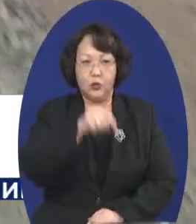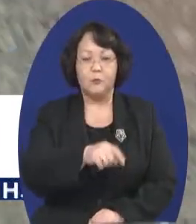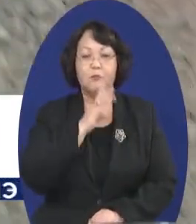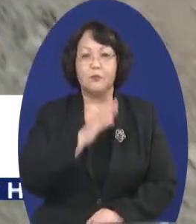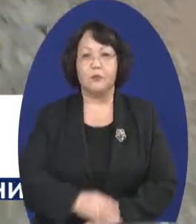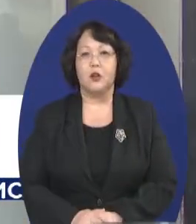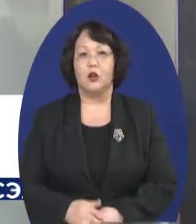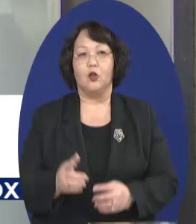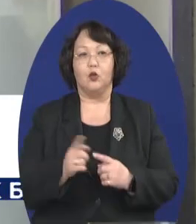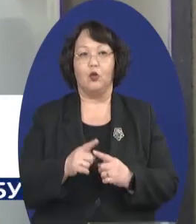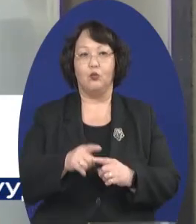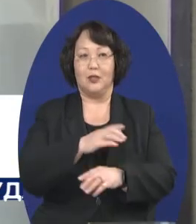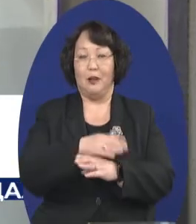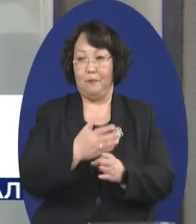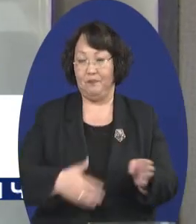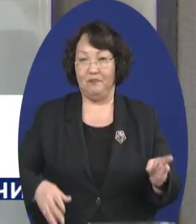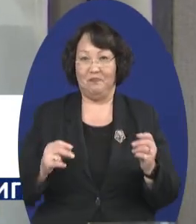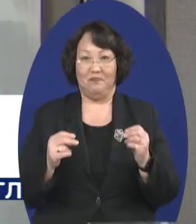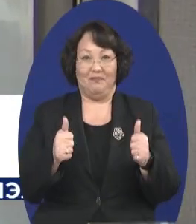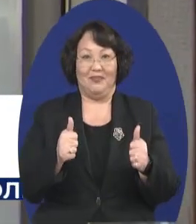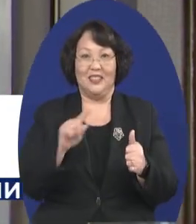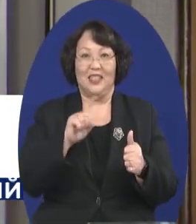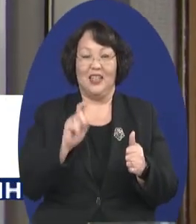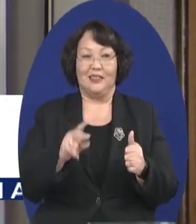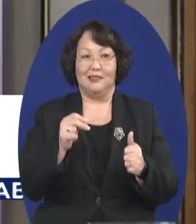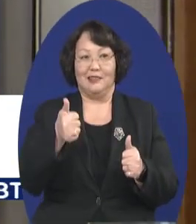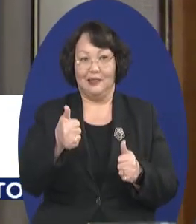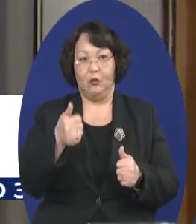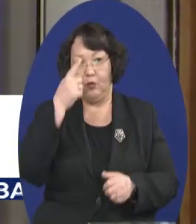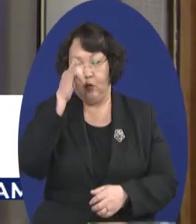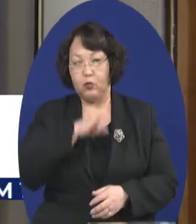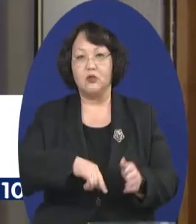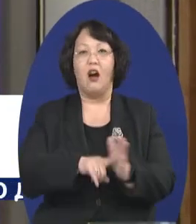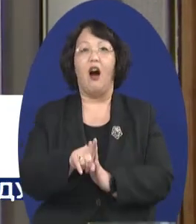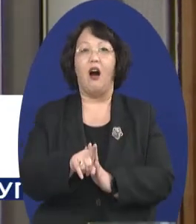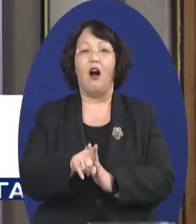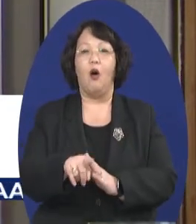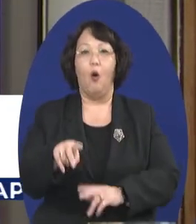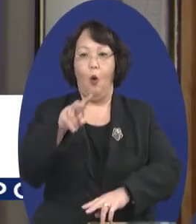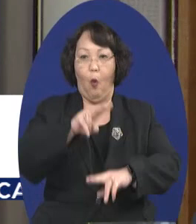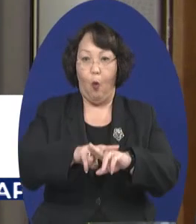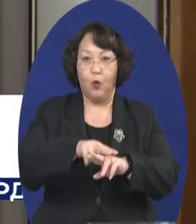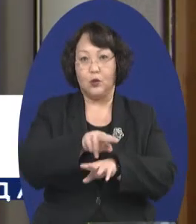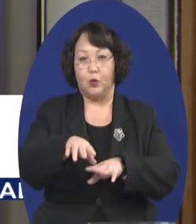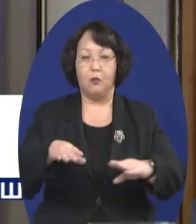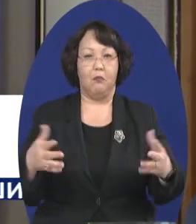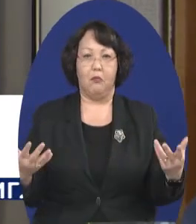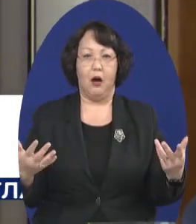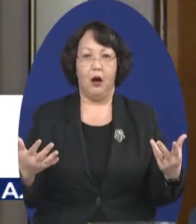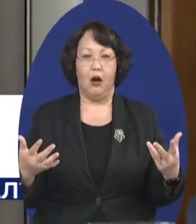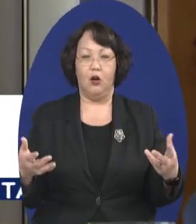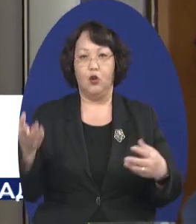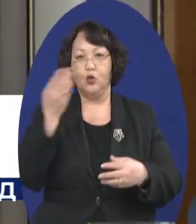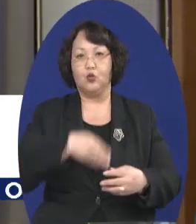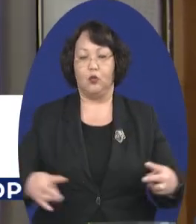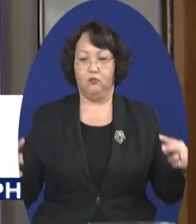Төмөр замын технологийн хувьд бол энэ 1-р зэрэглэлийн зам Монголд анх удаа баригдж байгаа уул зургуу зам. Өөрөөр хэлбэл хоёр өртөө хоорондоо ямар ч уул зургуу